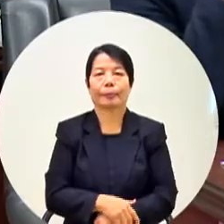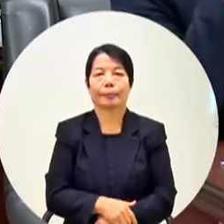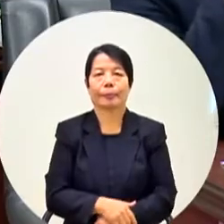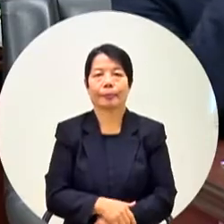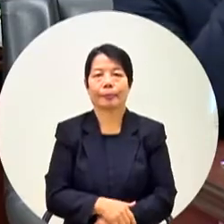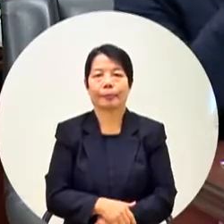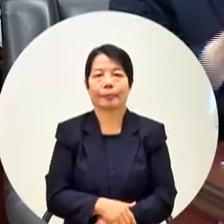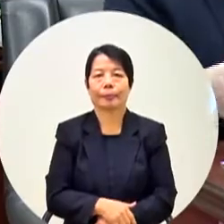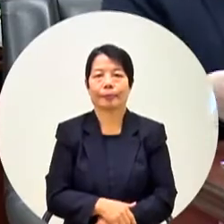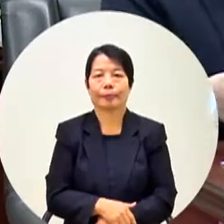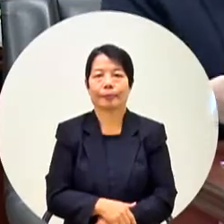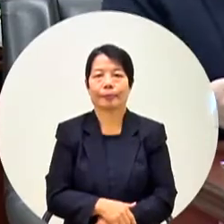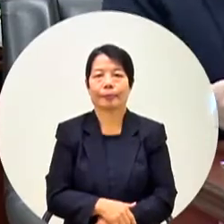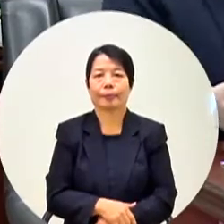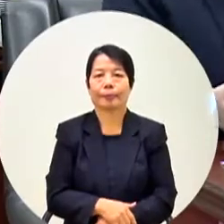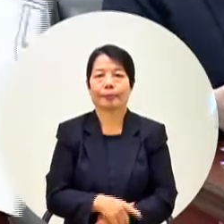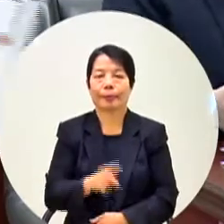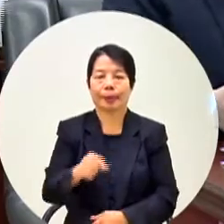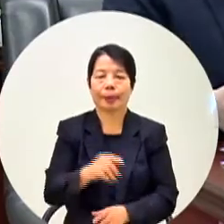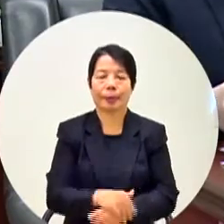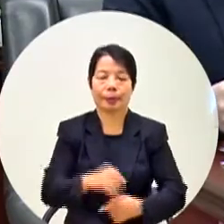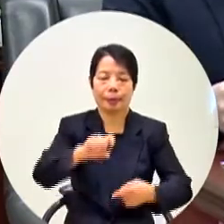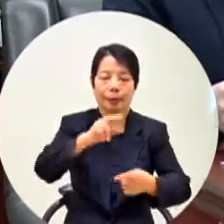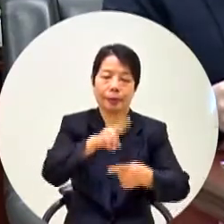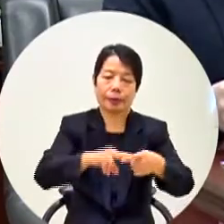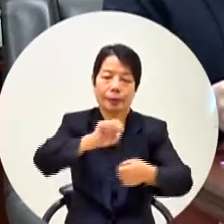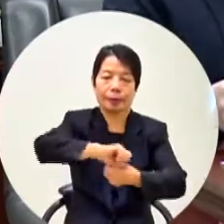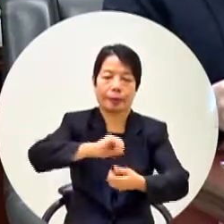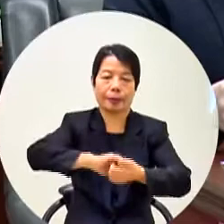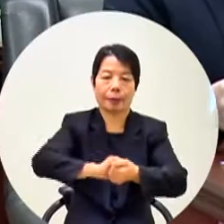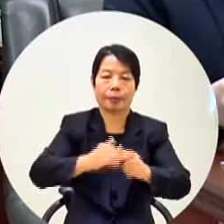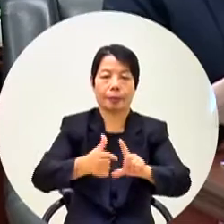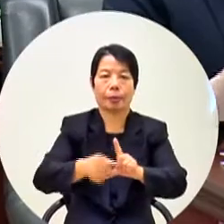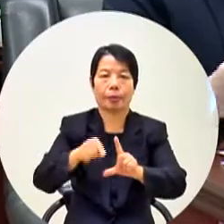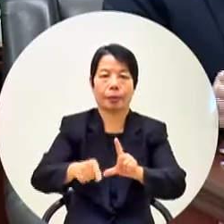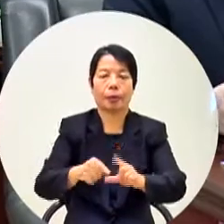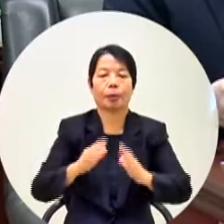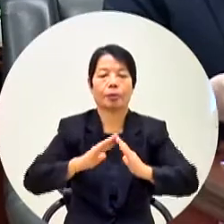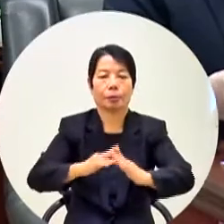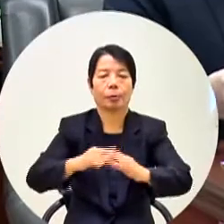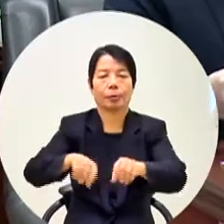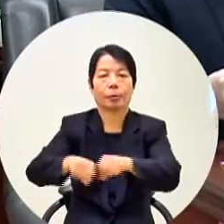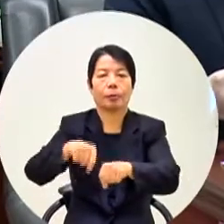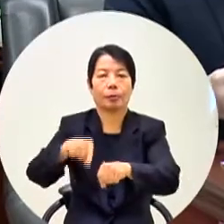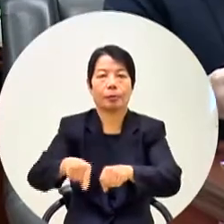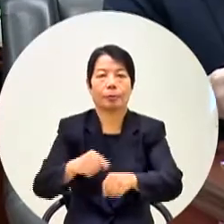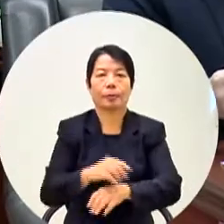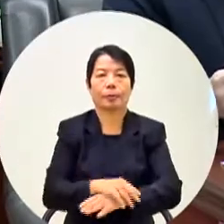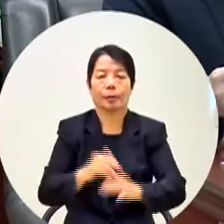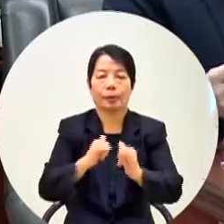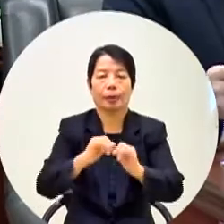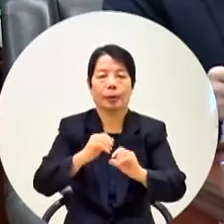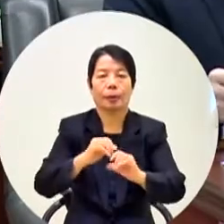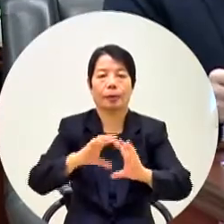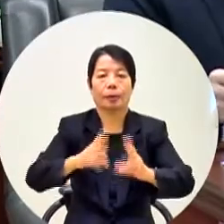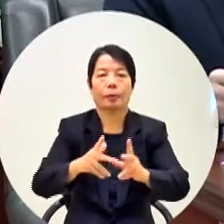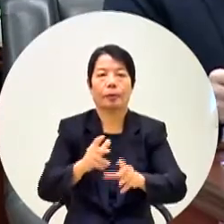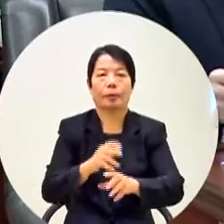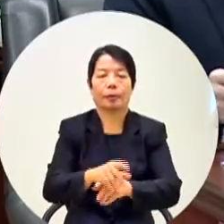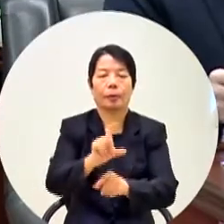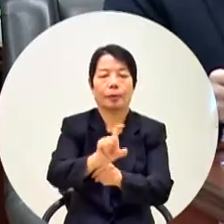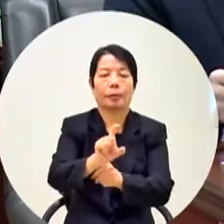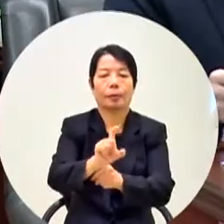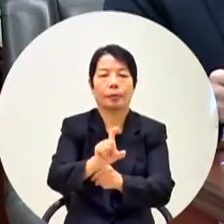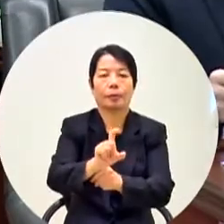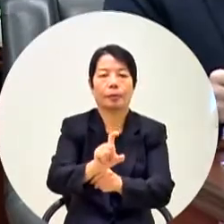这家庭区，啊、哦，这个都市计划，这拢民国，啊、哦，60几年